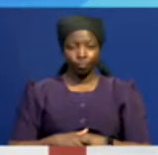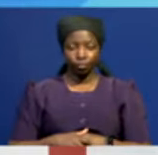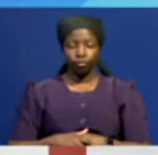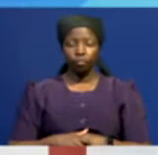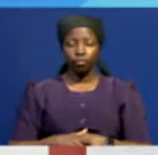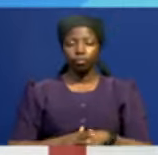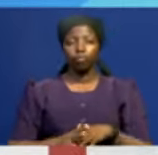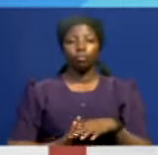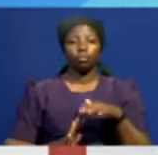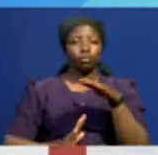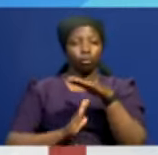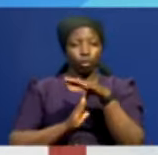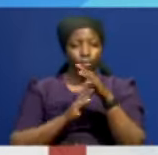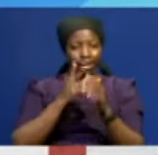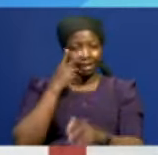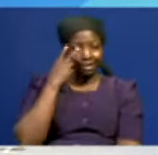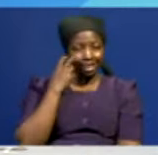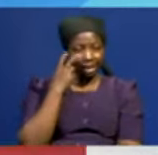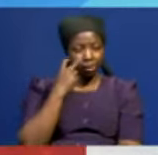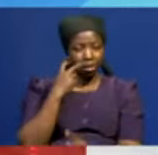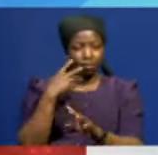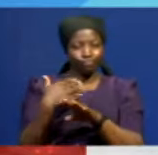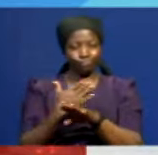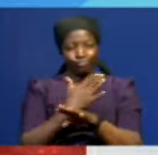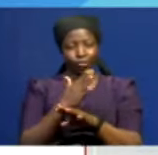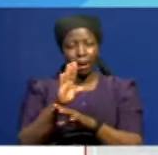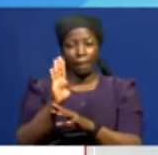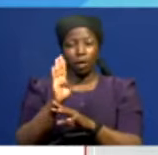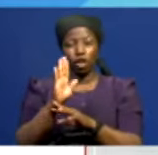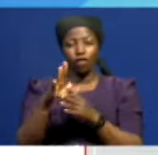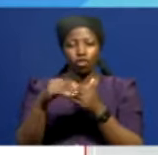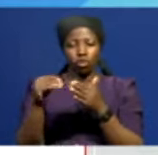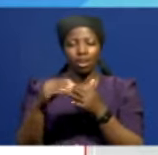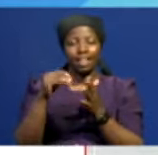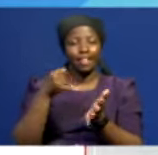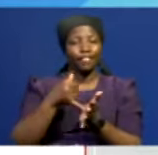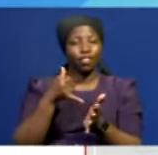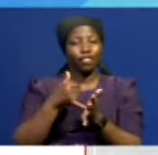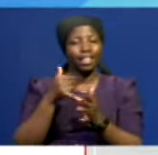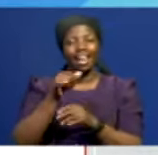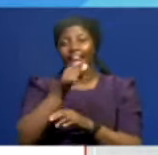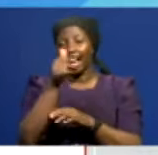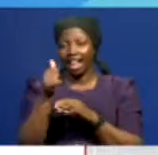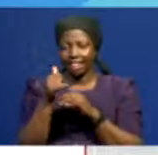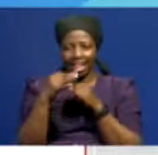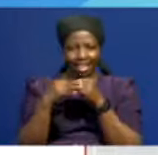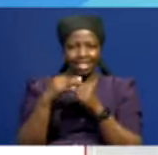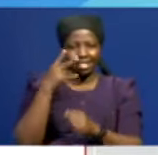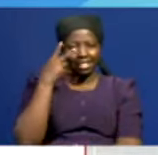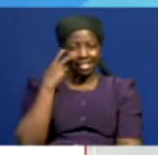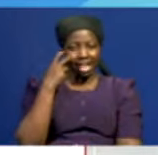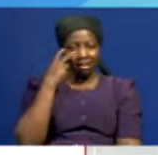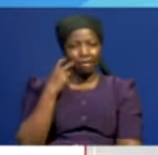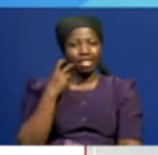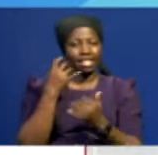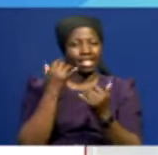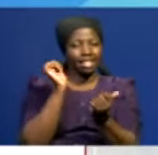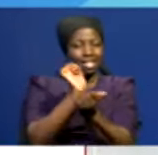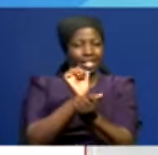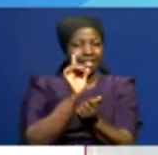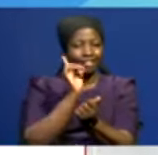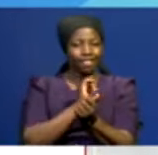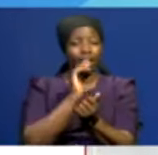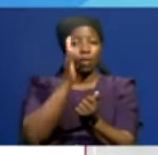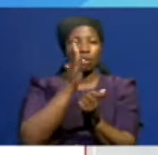Mshukiwa mkuu wa ulaghai wa mabilioni ya dola unaowahusisha washtakiwa wengine wanane amekamatwa na atafikishwa